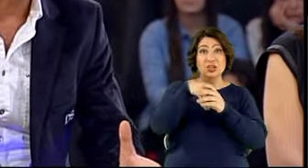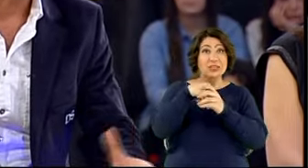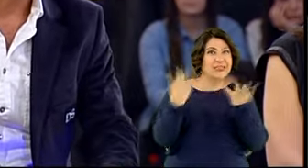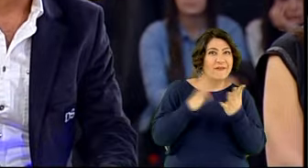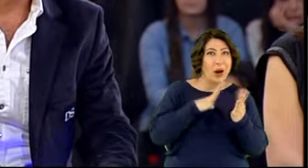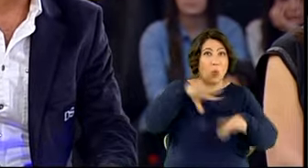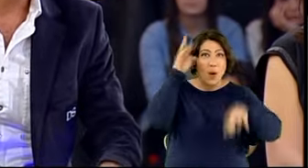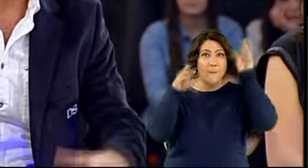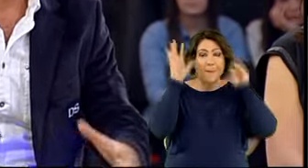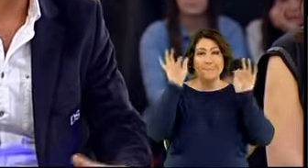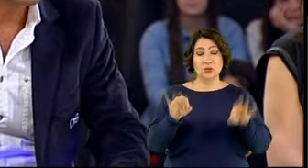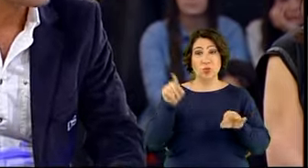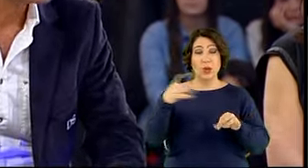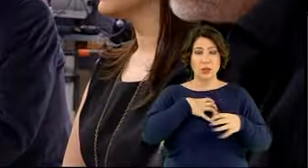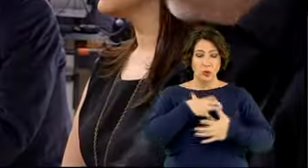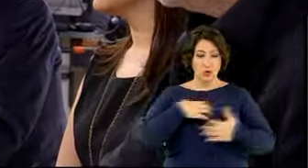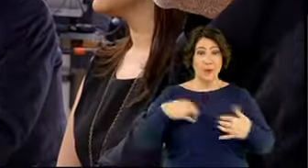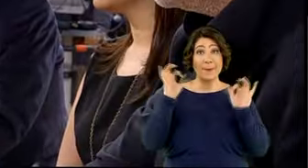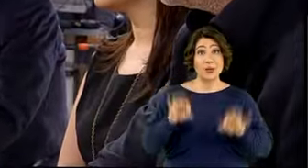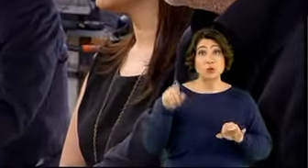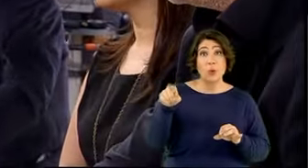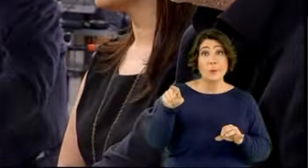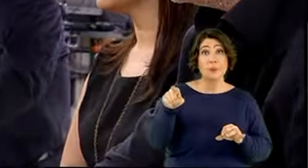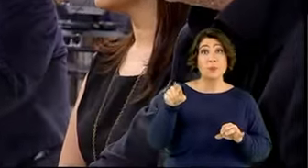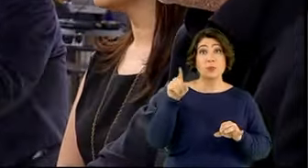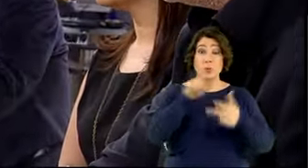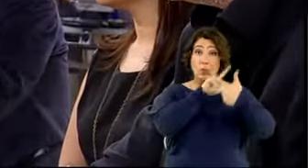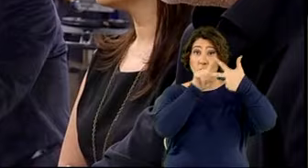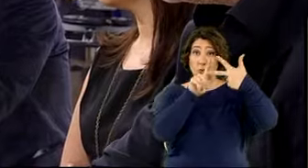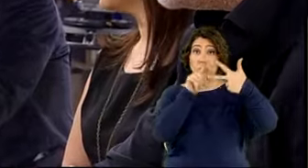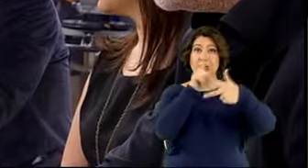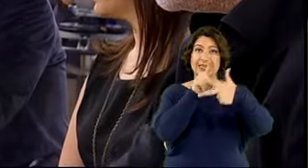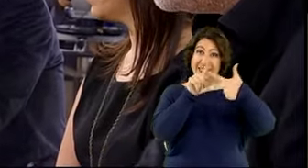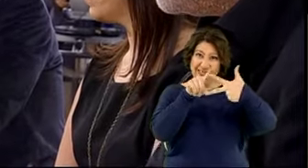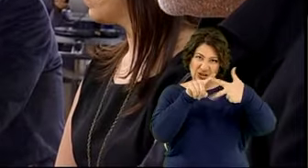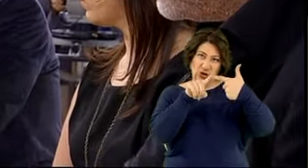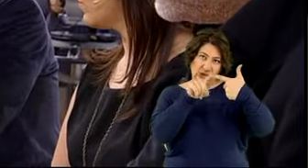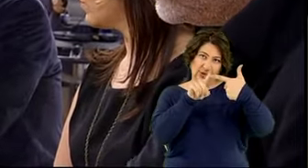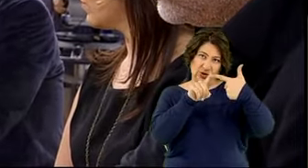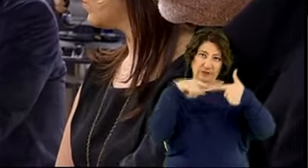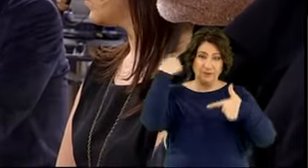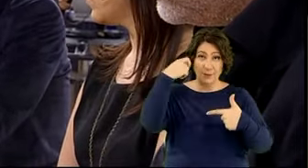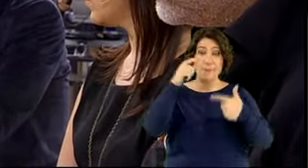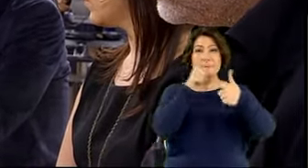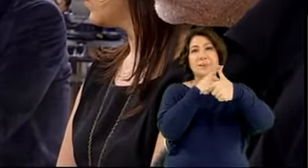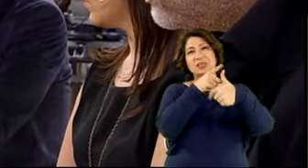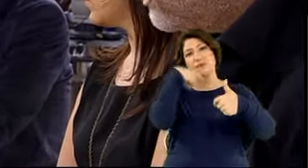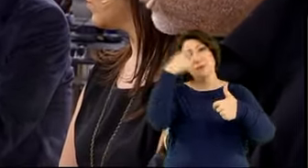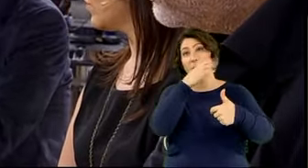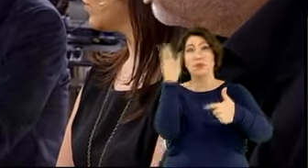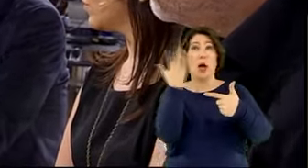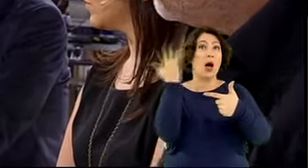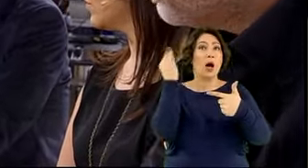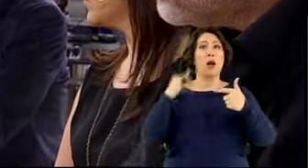canım, da. Tabii ki. Kendine güven anlamında da öğreniyor. Üçüncü, yani bu ikinci film, birinci filmden çok